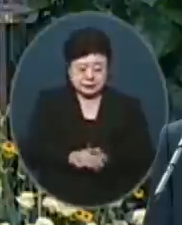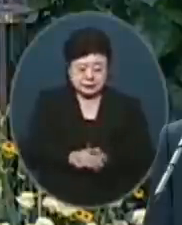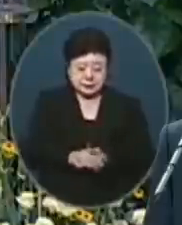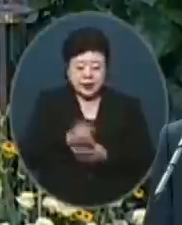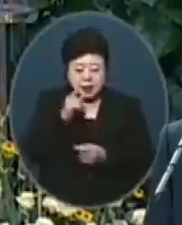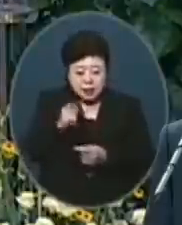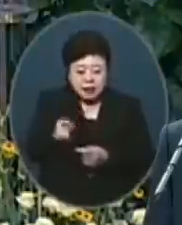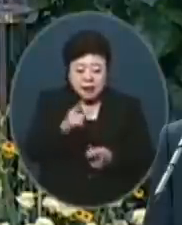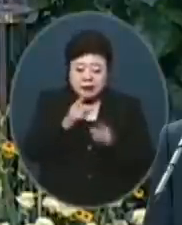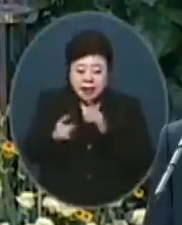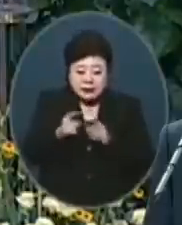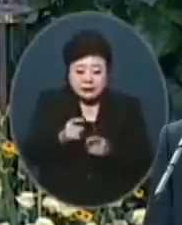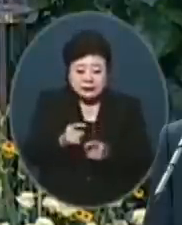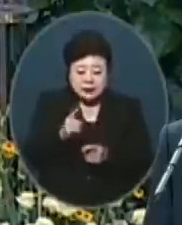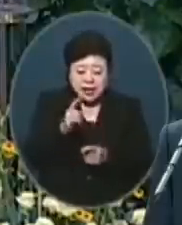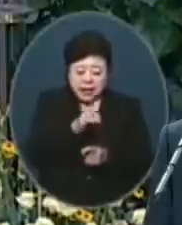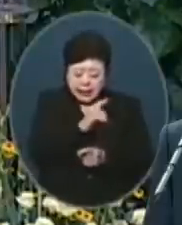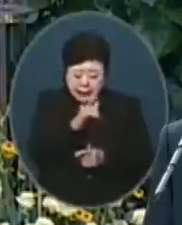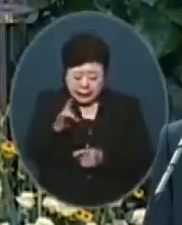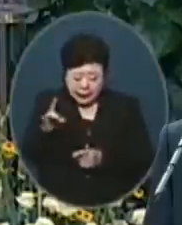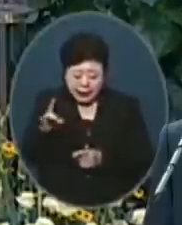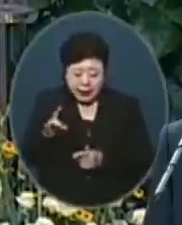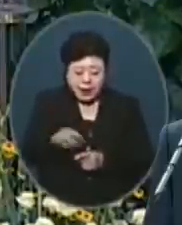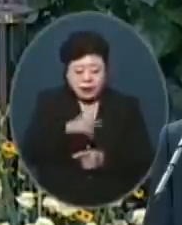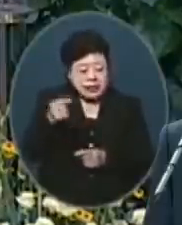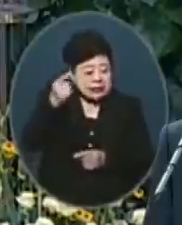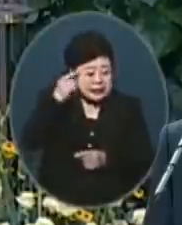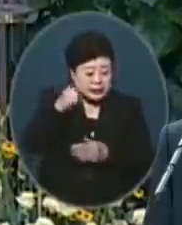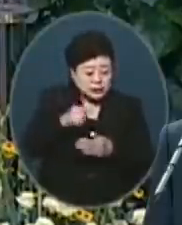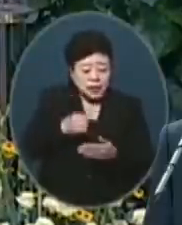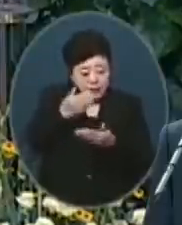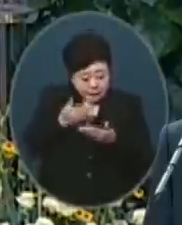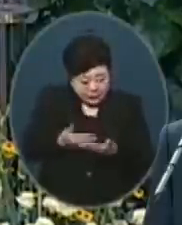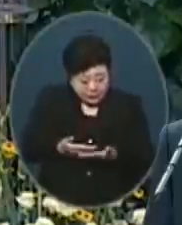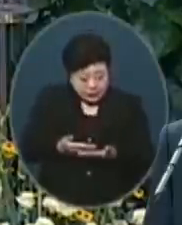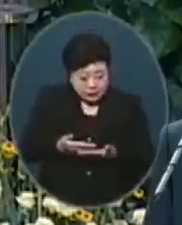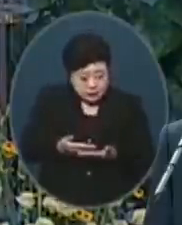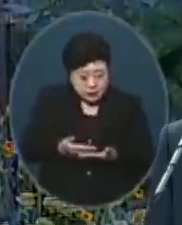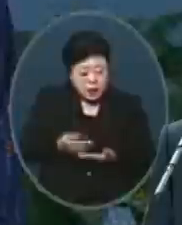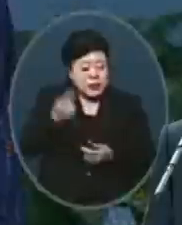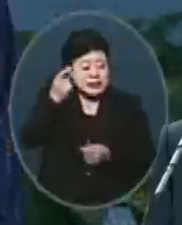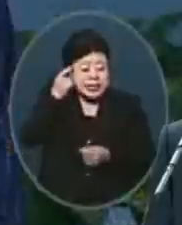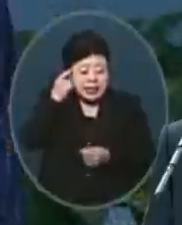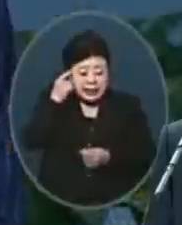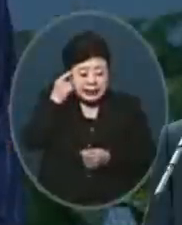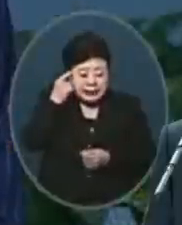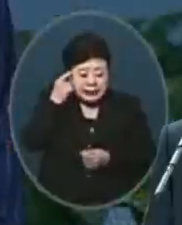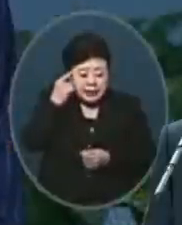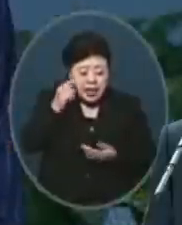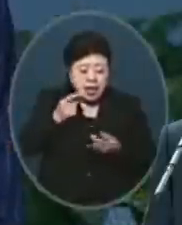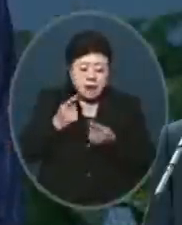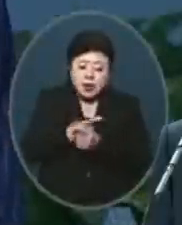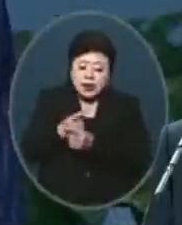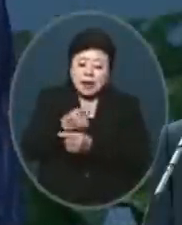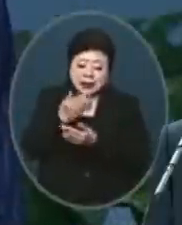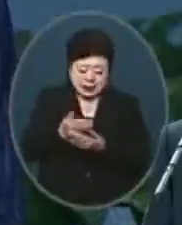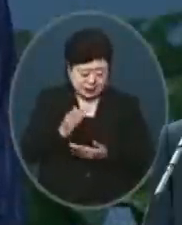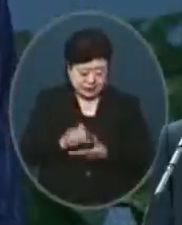이 말씀 한마디 한마디가 우리 생각 속에 받아들여오면 우리 생각이 변화되는